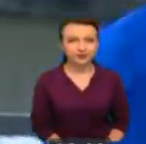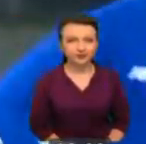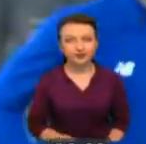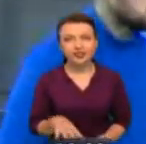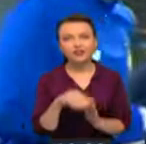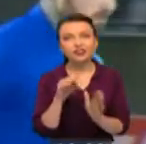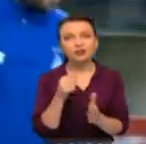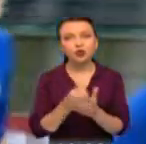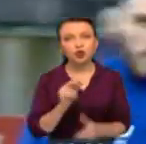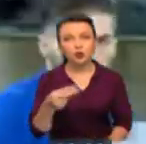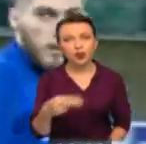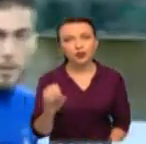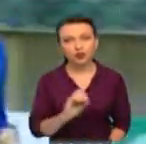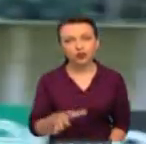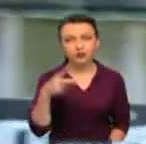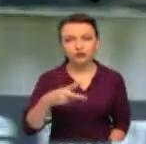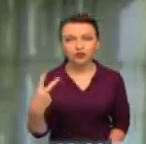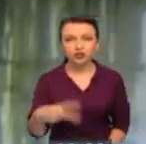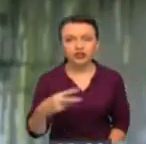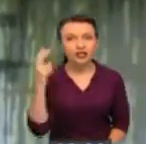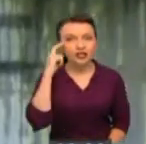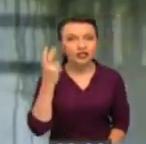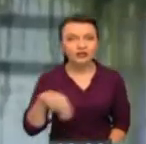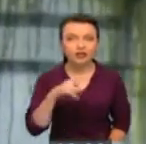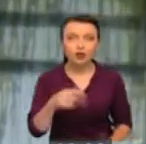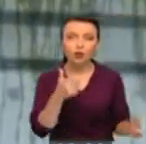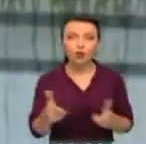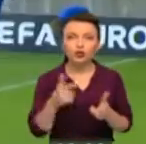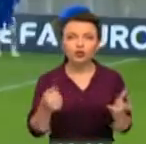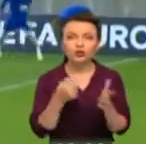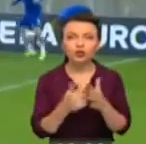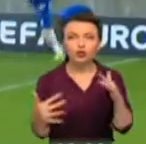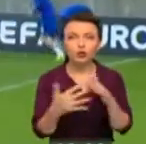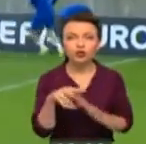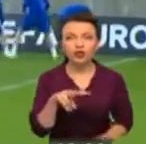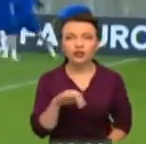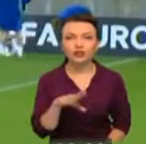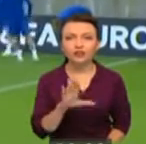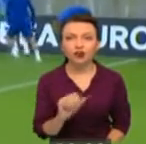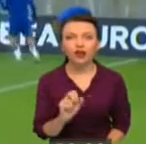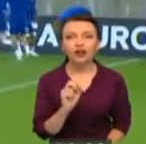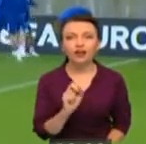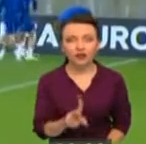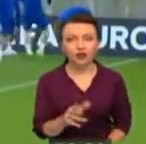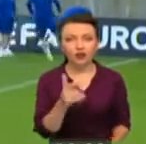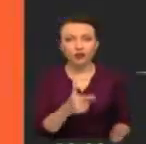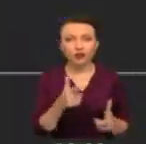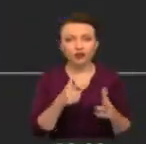Відбір до чемпіонату Європи 2020. Київське «Динамо» готується до матчу з Литвою. Як тренується команда?